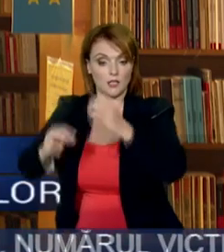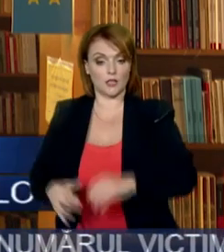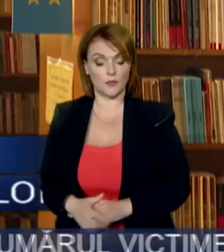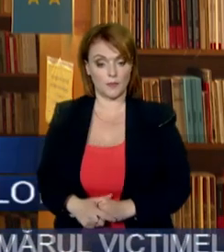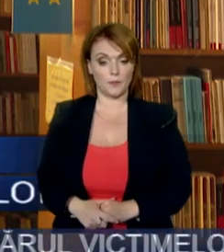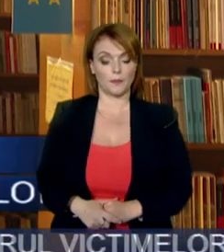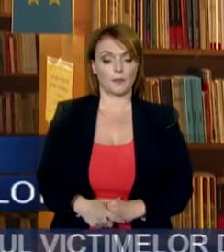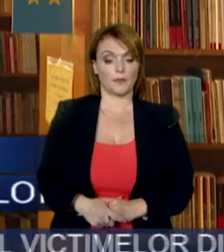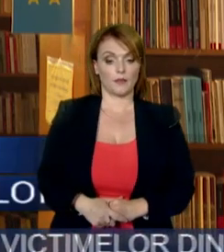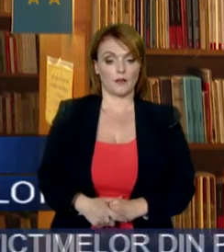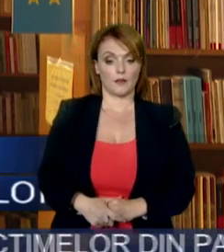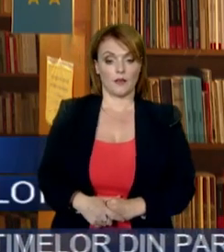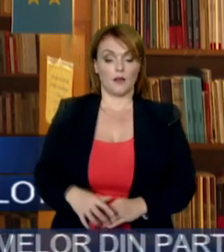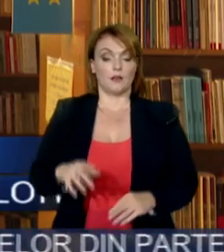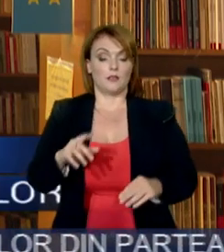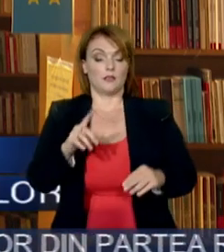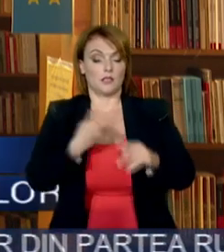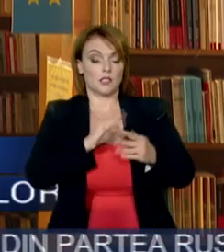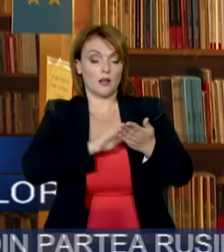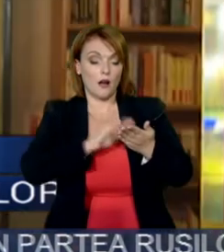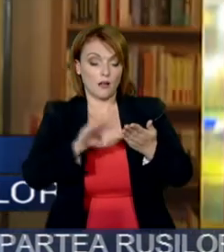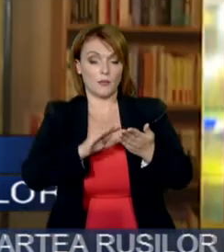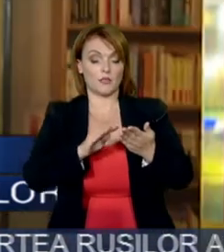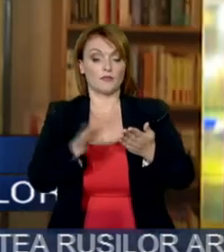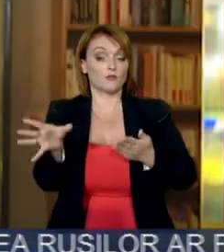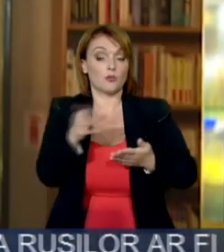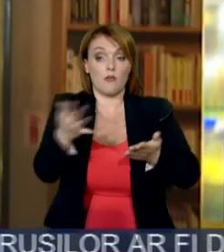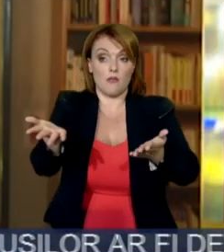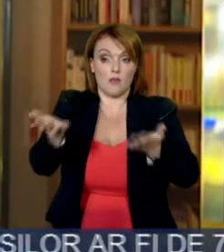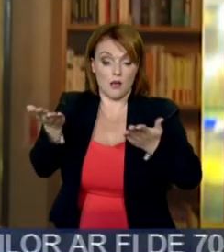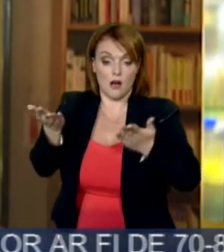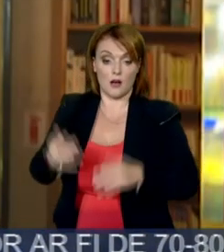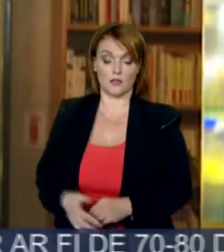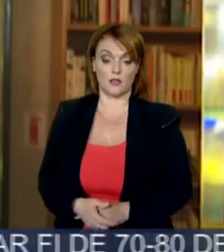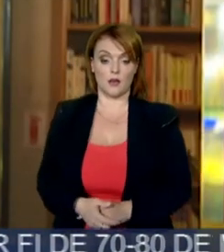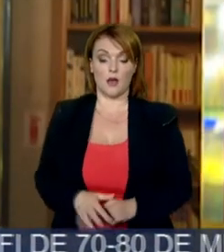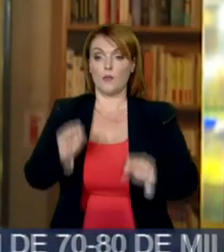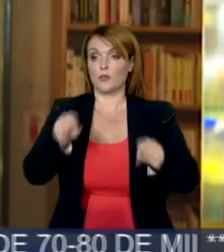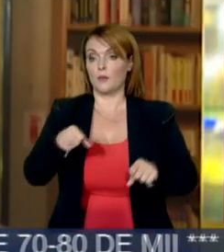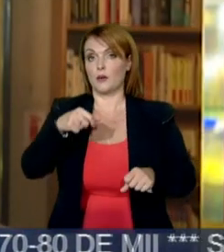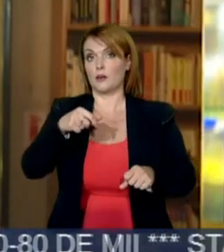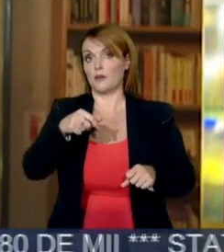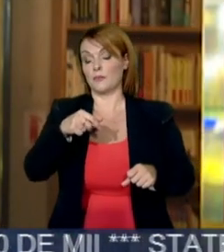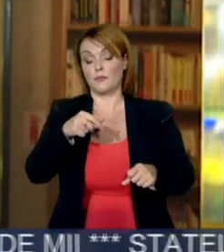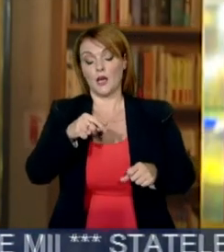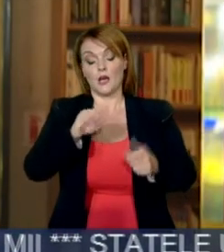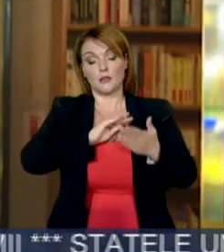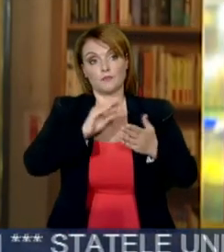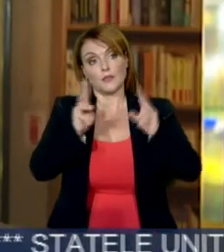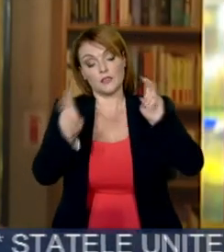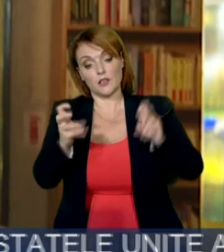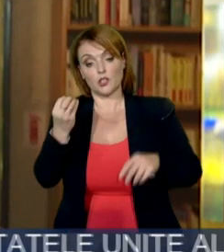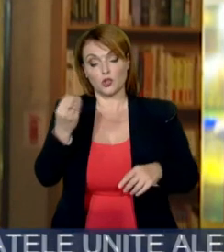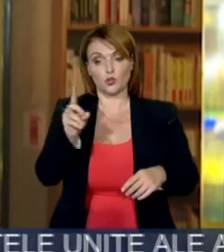datelor, dar și prin claritatea expunerii, această carte poate fi numită o enciclopedie a tradițiilor, dar